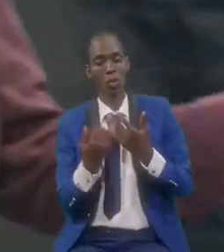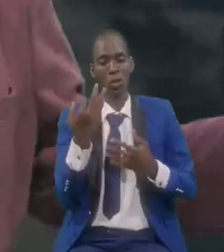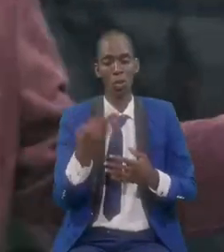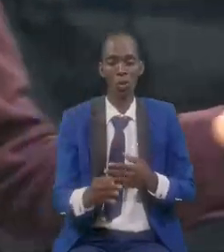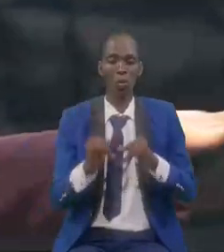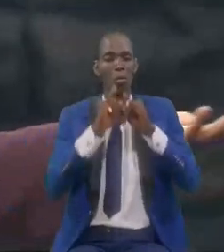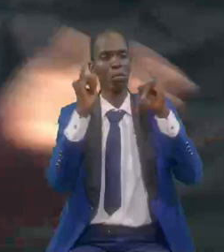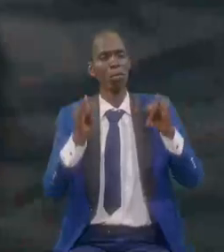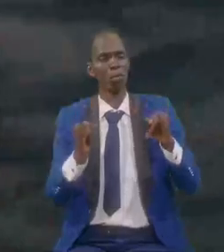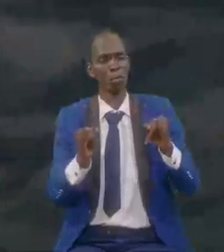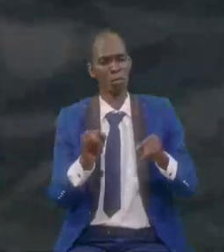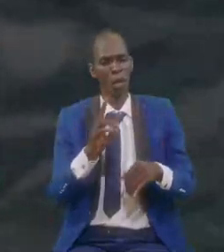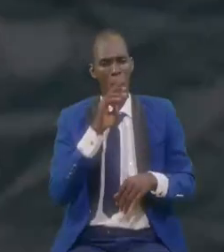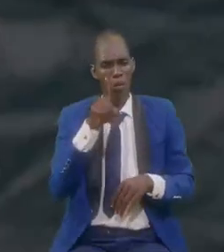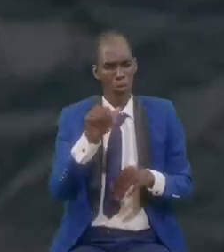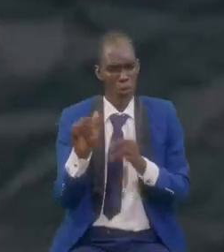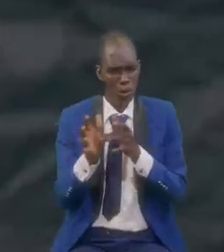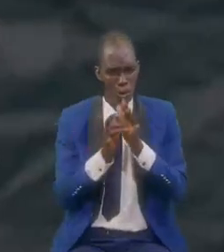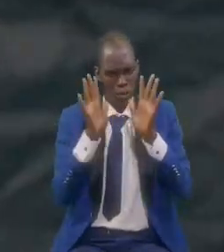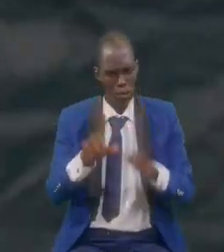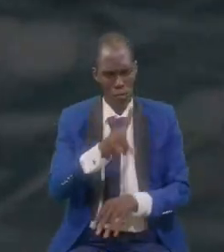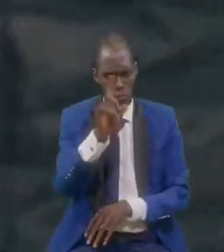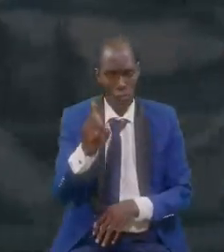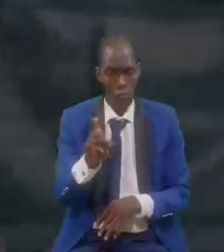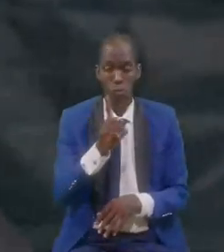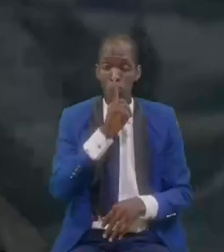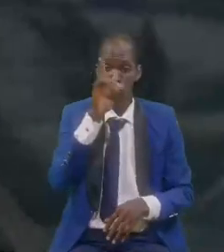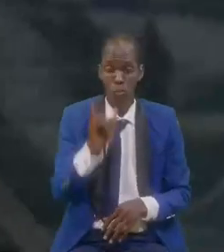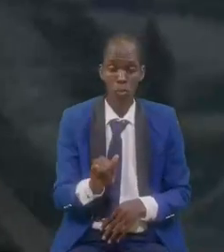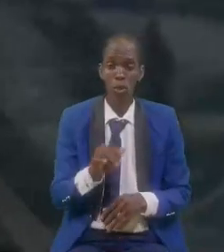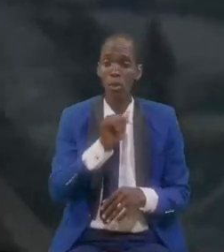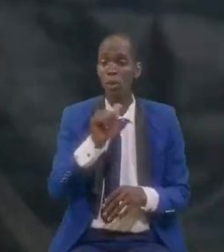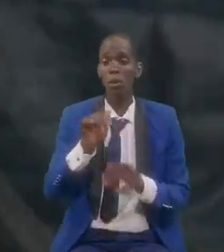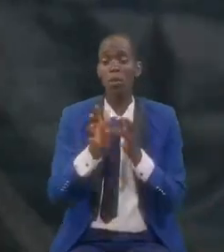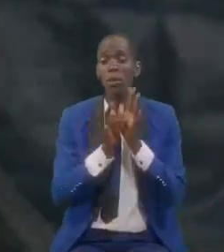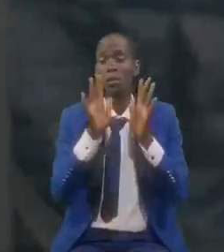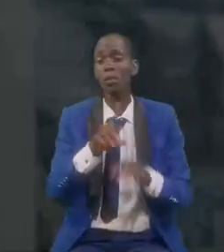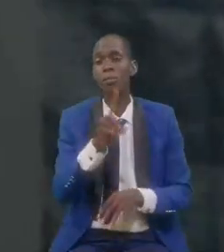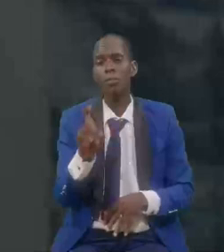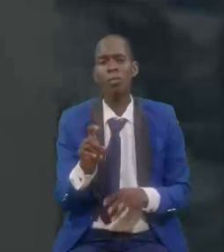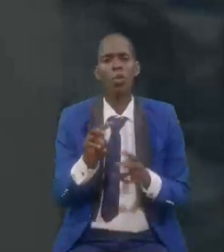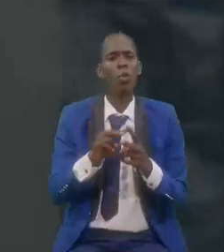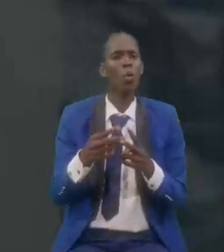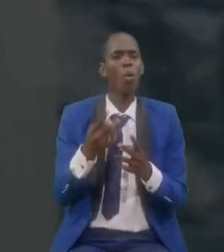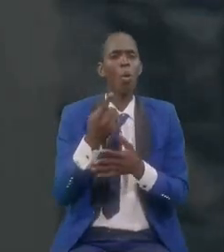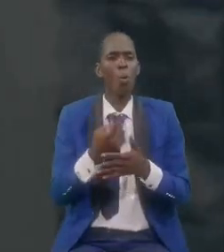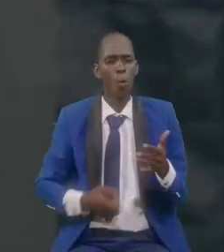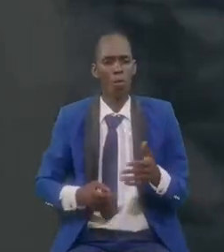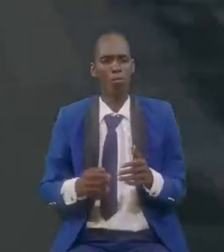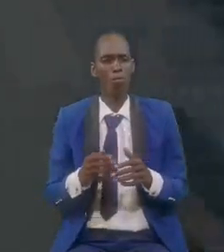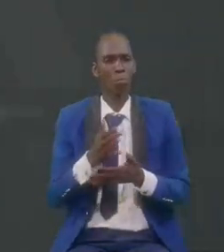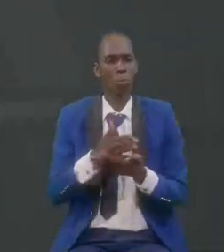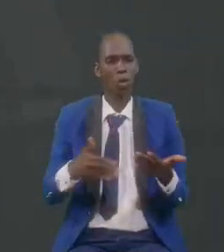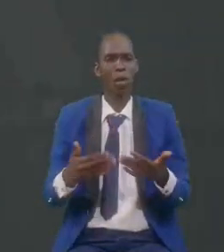Bélial. Est-ce que tu es vraiment un chrétien? Dans le vrai sens du terme, ou quelle part a le